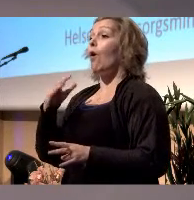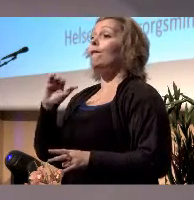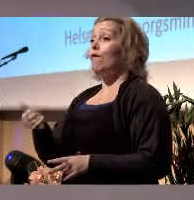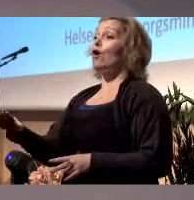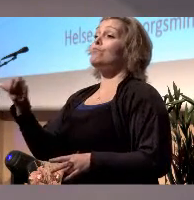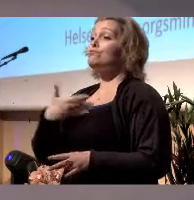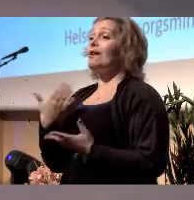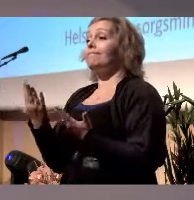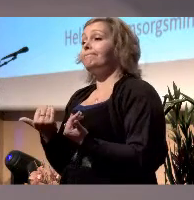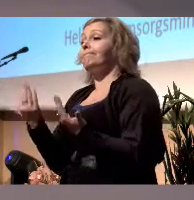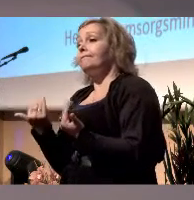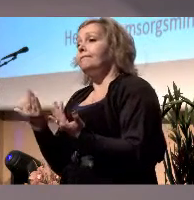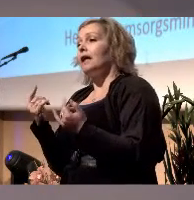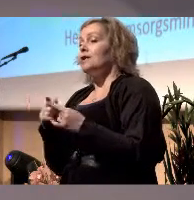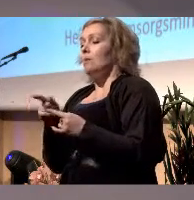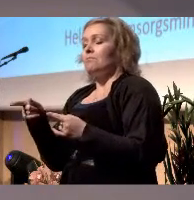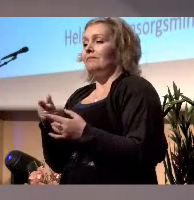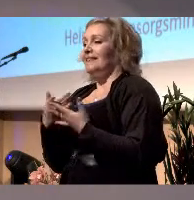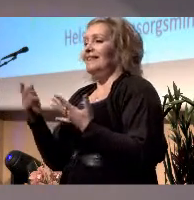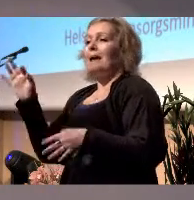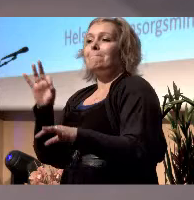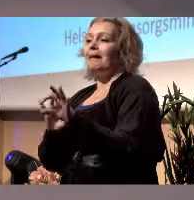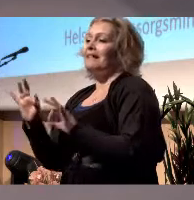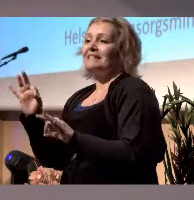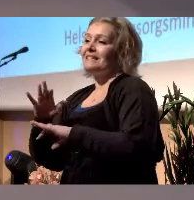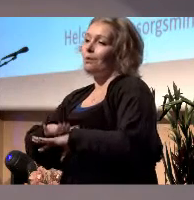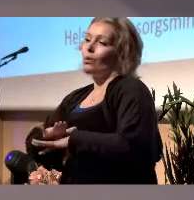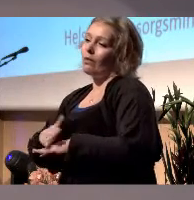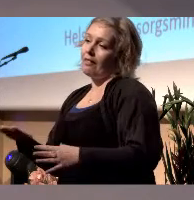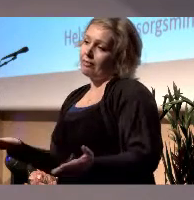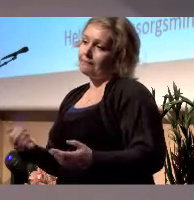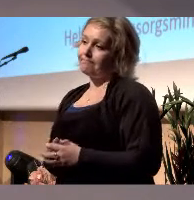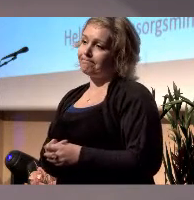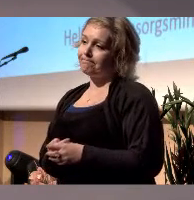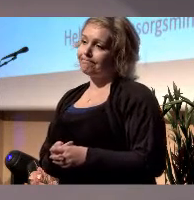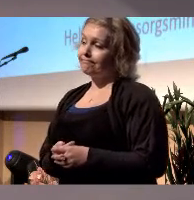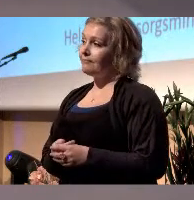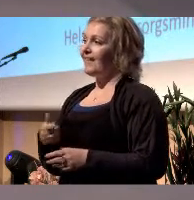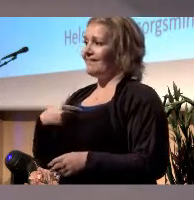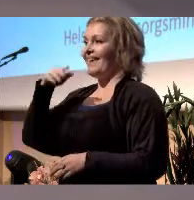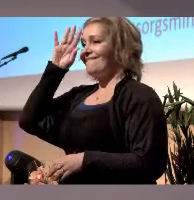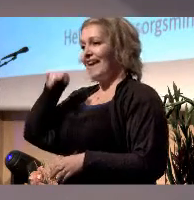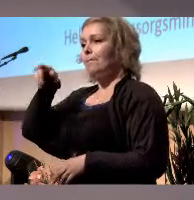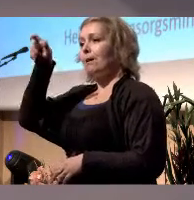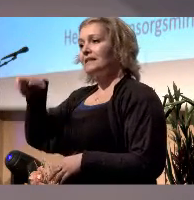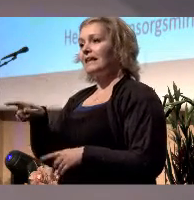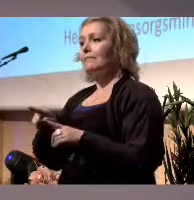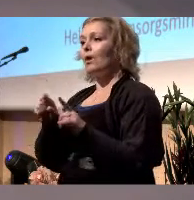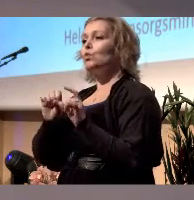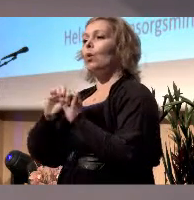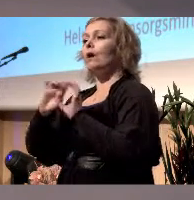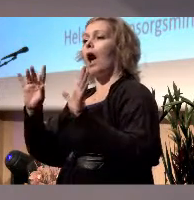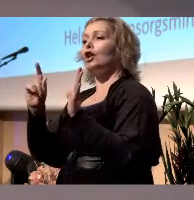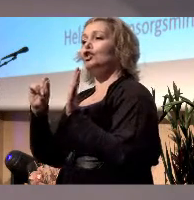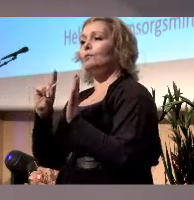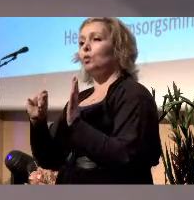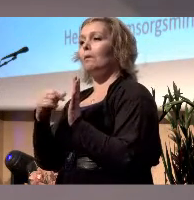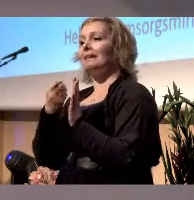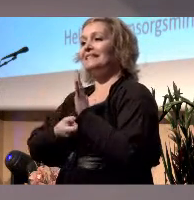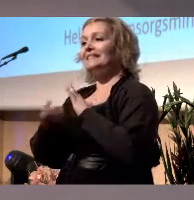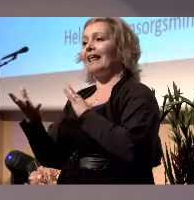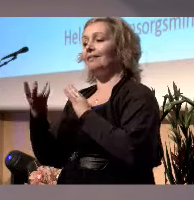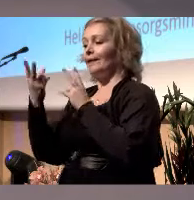mye venting som ikke medisinsk begrunnet. Vi vet at pasienter med uklare symptomer blir sendt